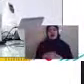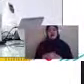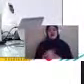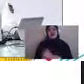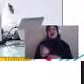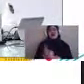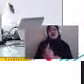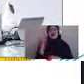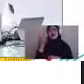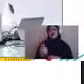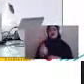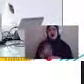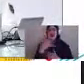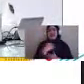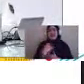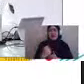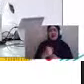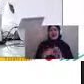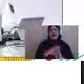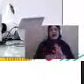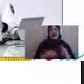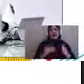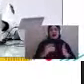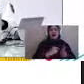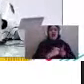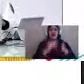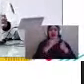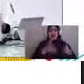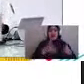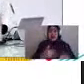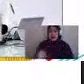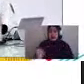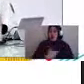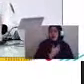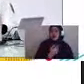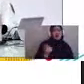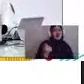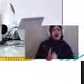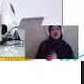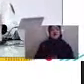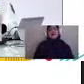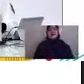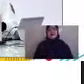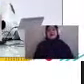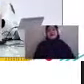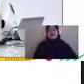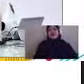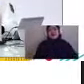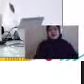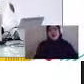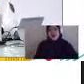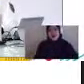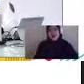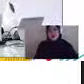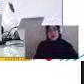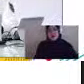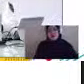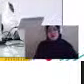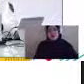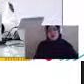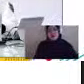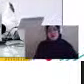kita bisa menjadi korban. Itu kira-kira yang saya ingin sampaikan. Semoga acara ini bisa membantu